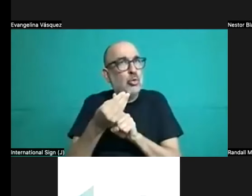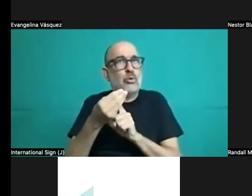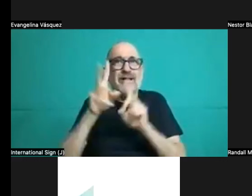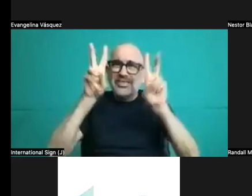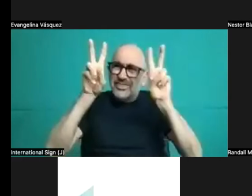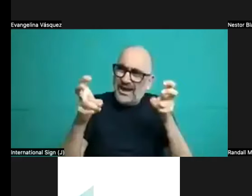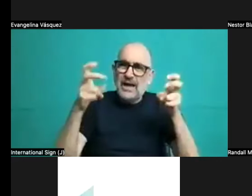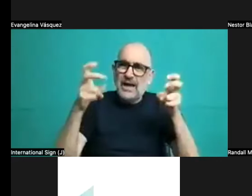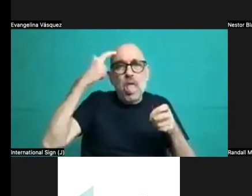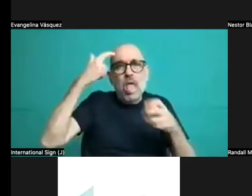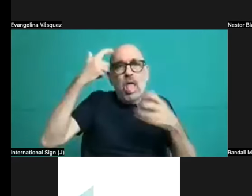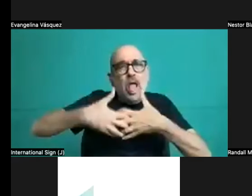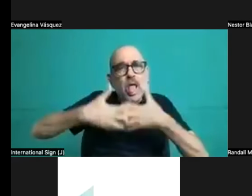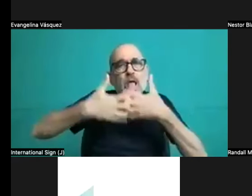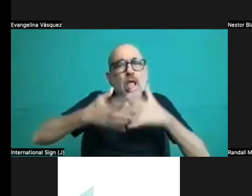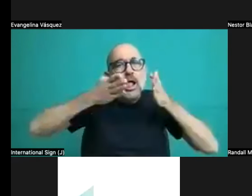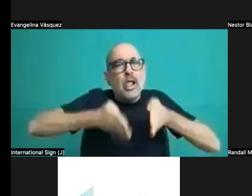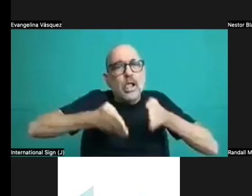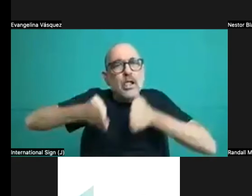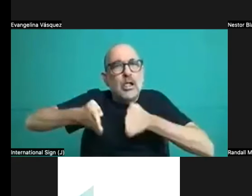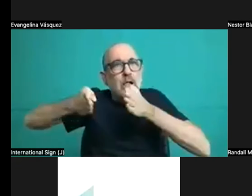présent dans les politiques de santé,